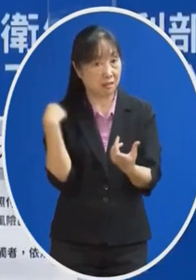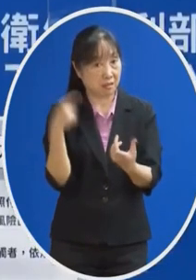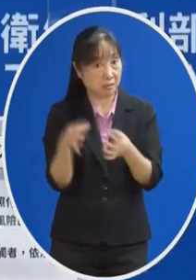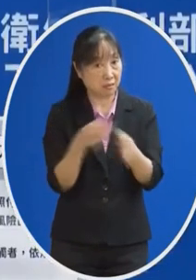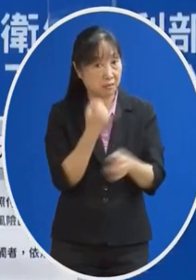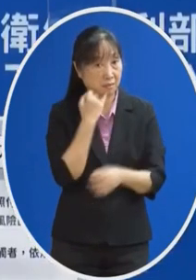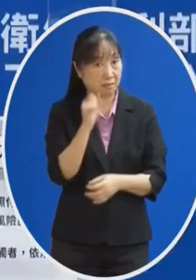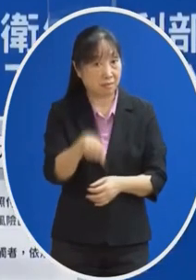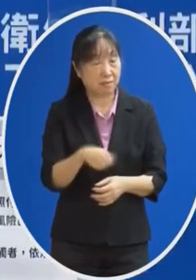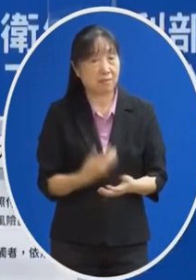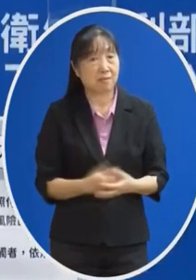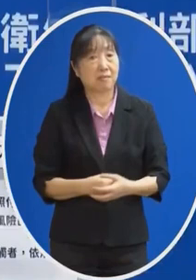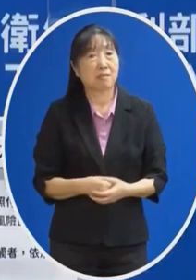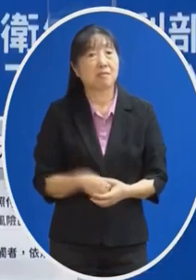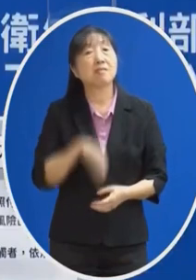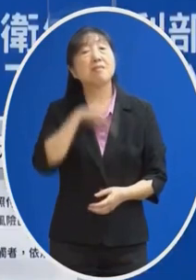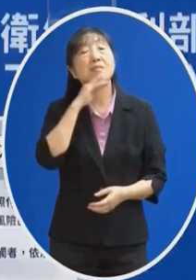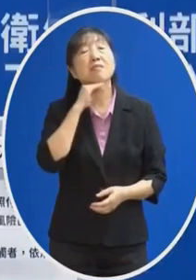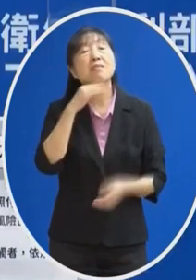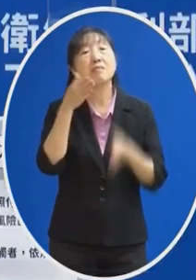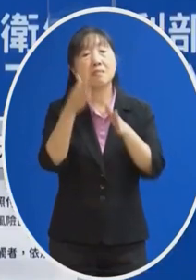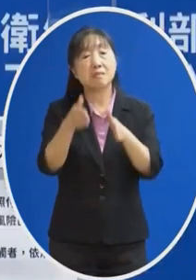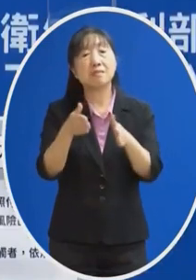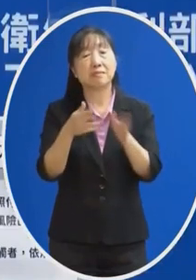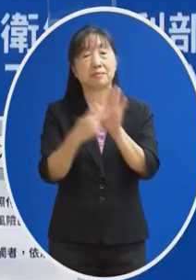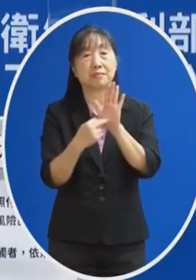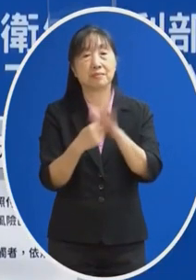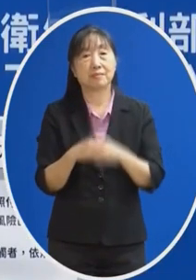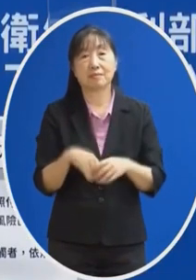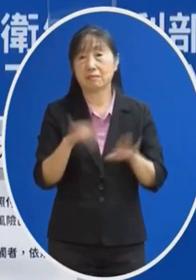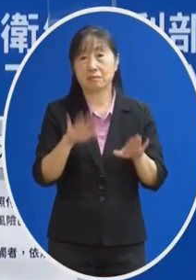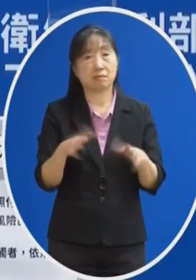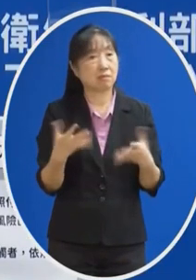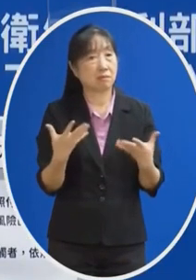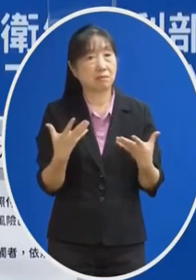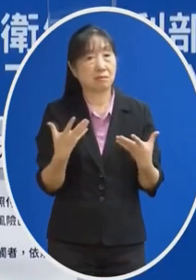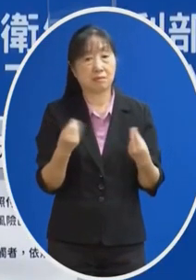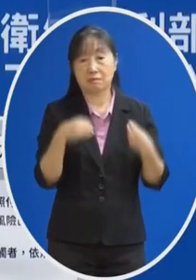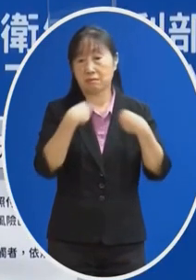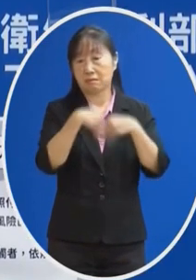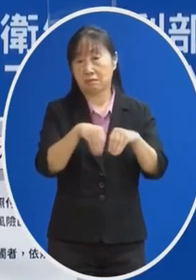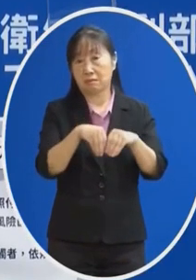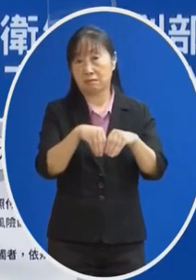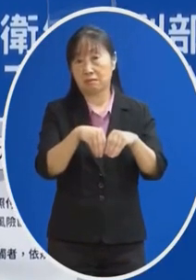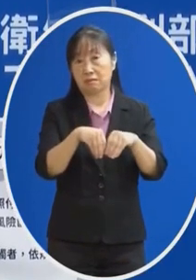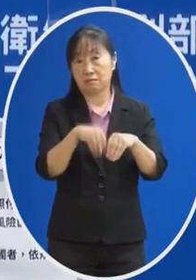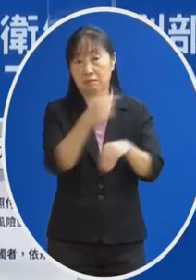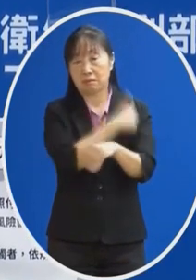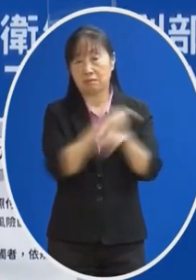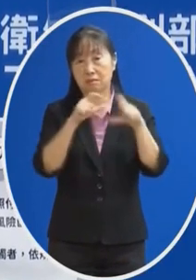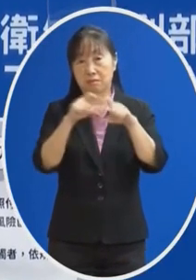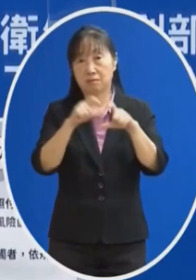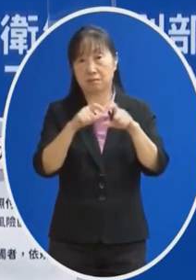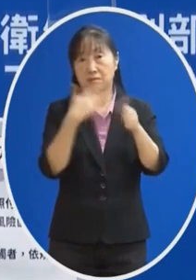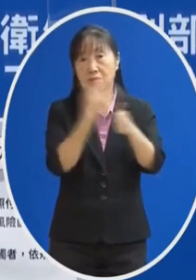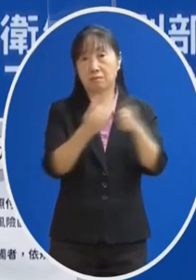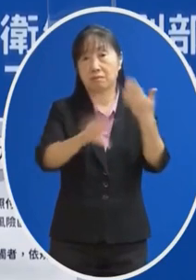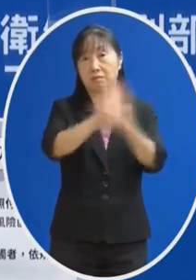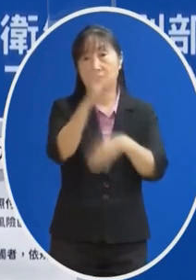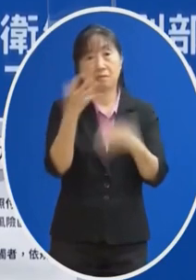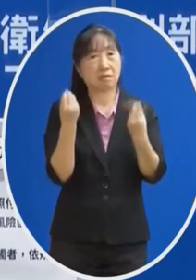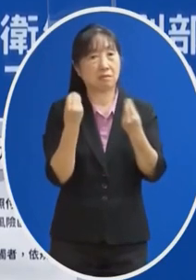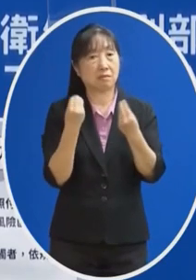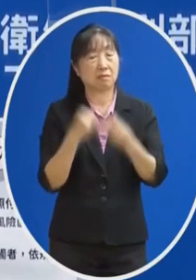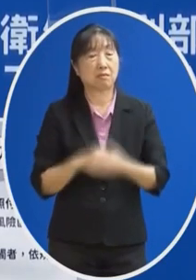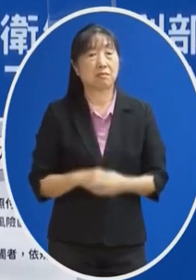好，那超市那个等一下再说明一下哈。那目前我们没有捐赠疫苗给国外的计划。好，